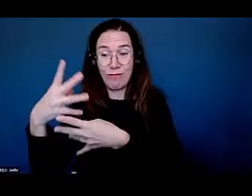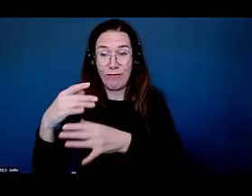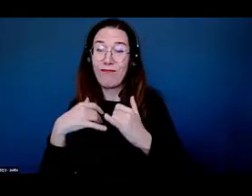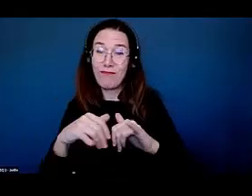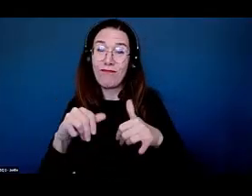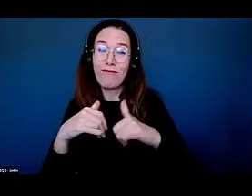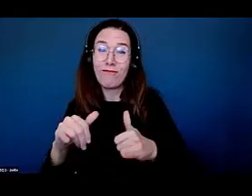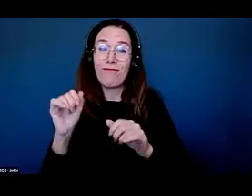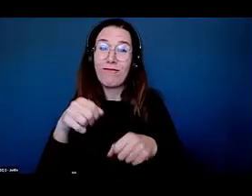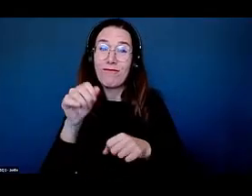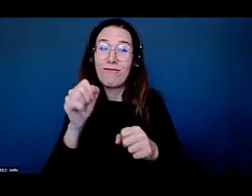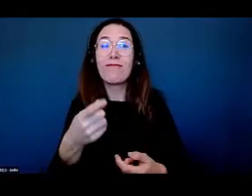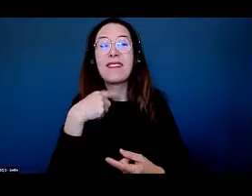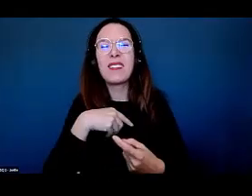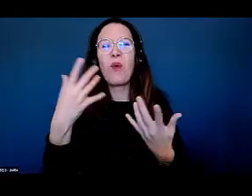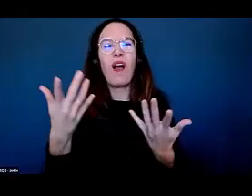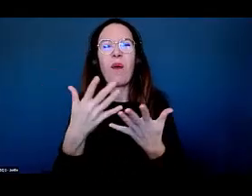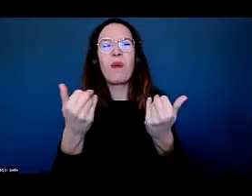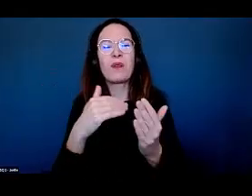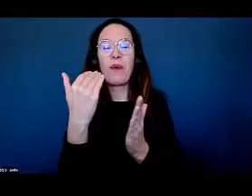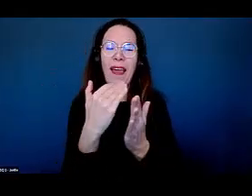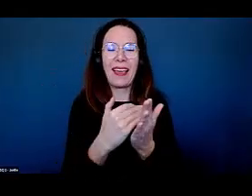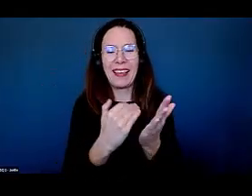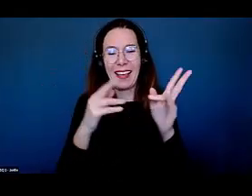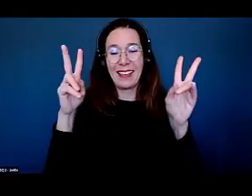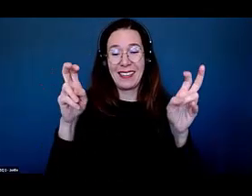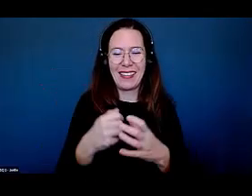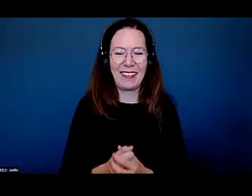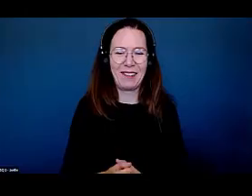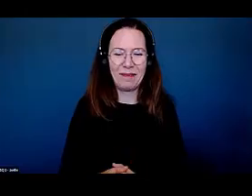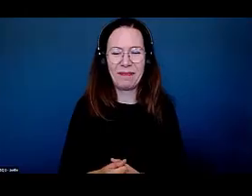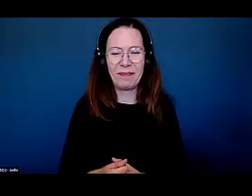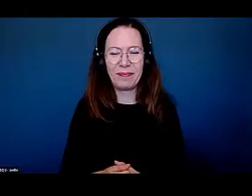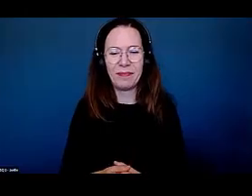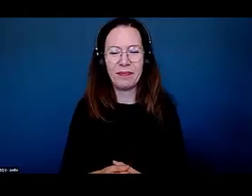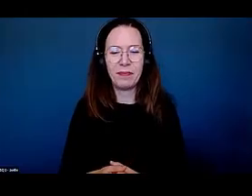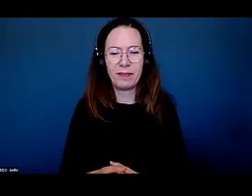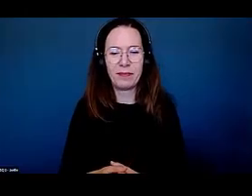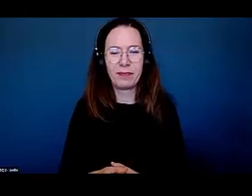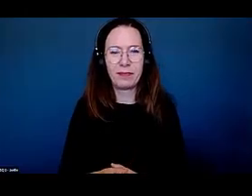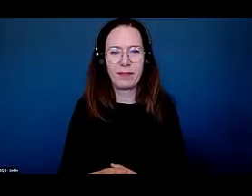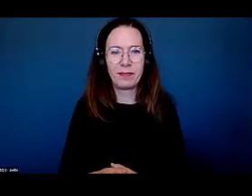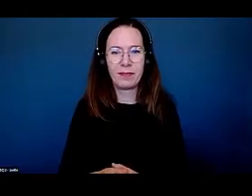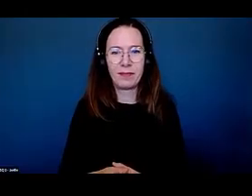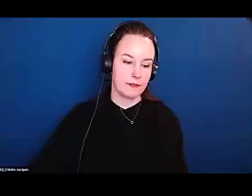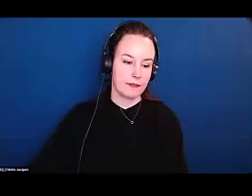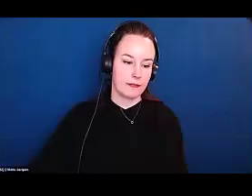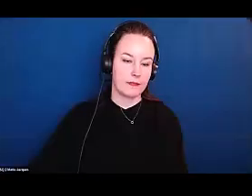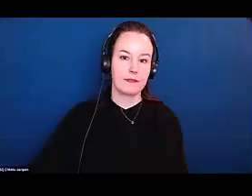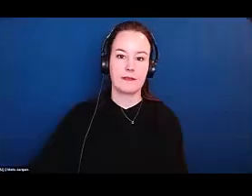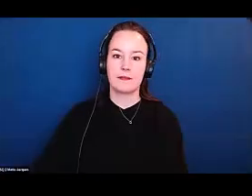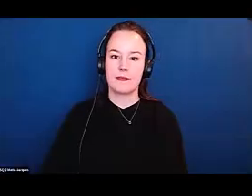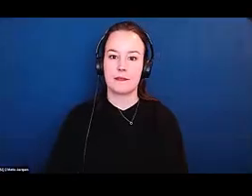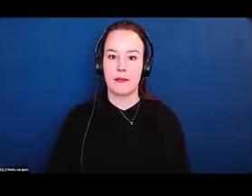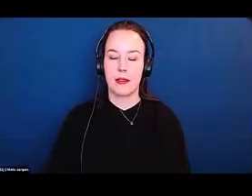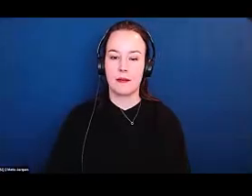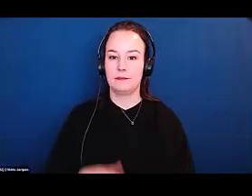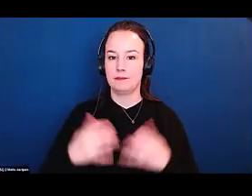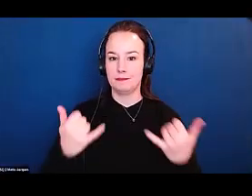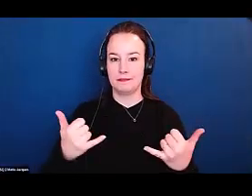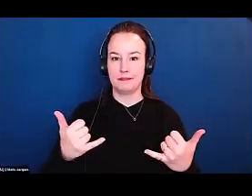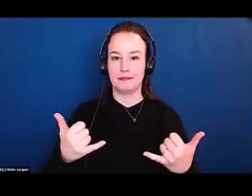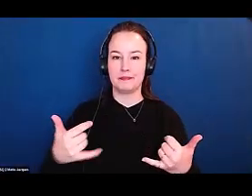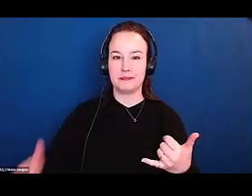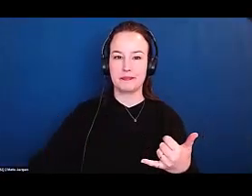de partager dans le clavardage votre liste d'ingrédients, si on peut l'appeler comme ça. Et je vais dès